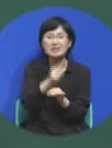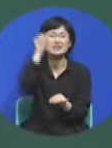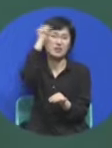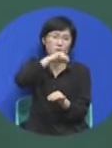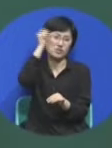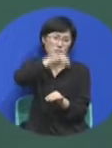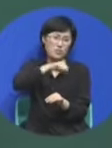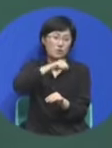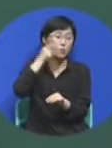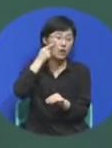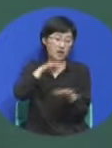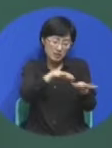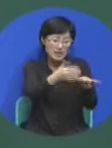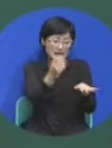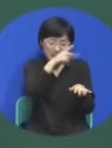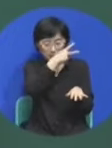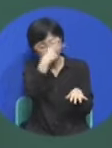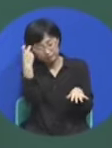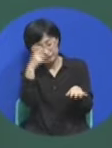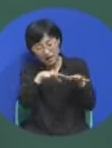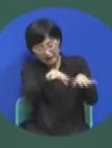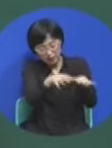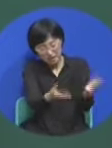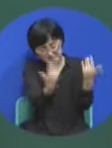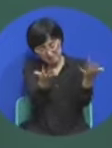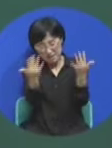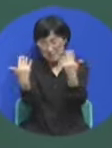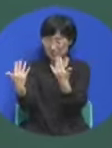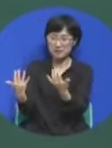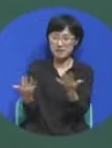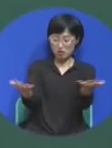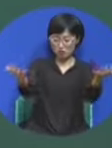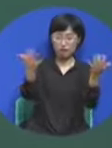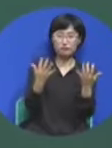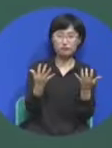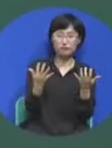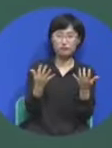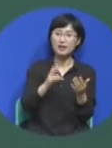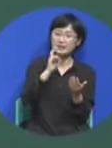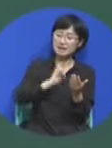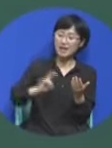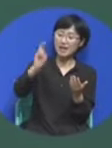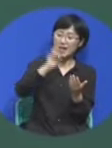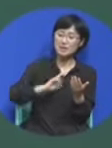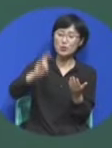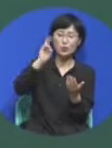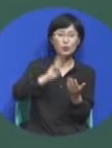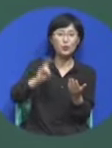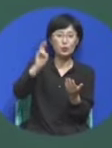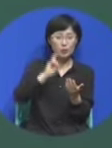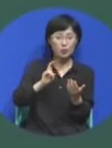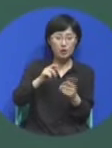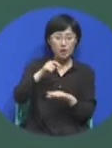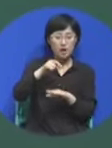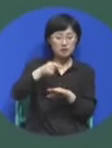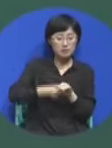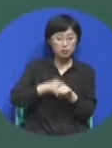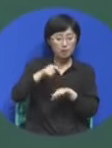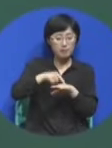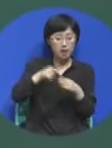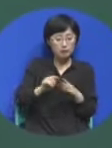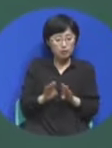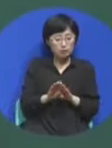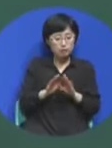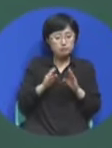引导赞美最难的时间是晨祷的时候。 잠자는 사람들 깨워가지고 그 자리에서 그냥 찬송을 하도록 찬송하면서 마음 문이 열려야 또 바로 뒤에 메시지하는 분이